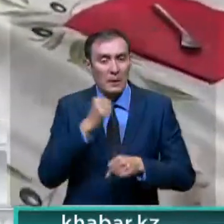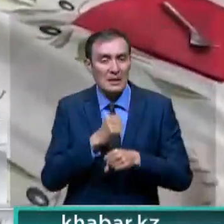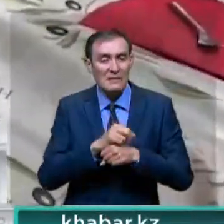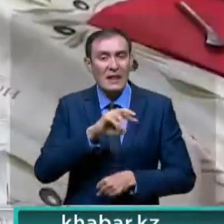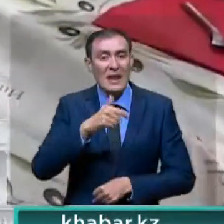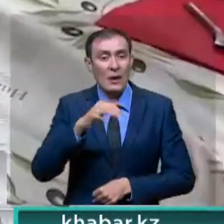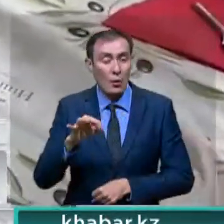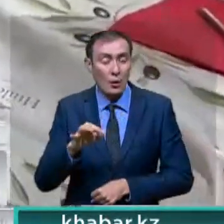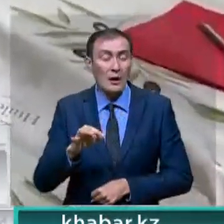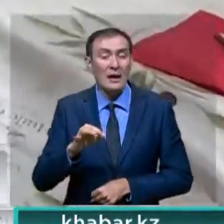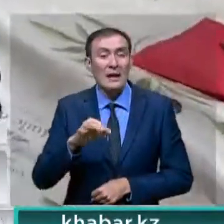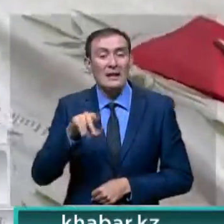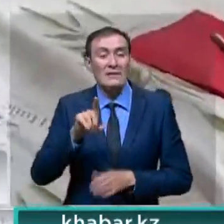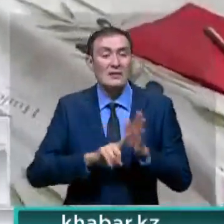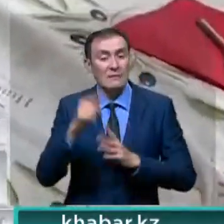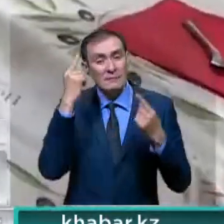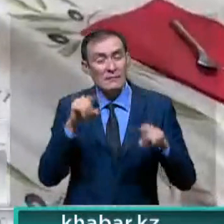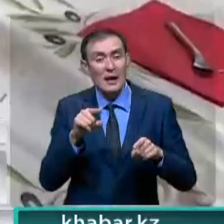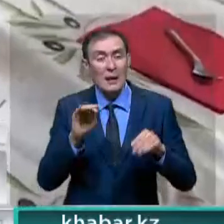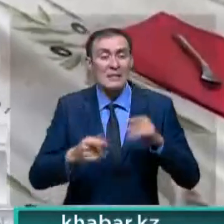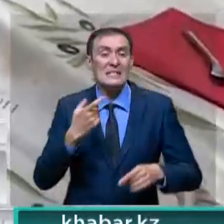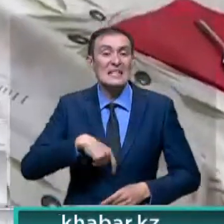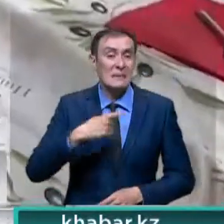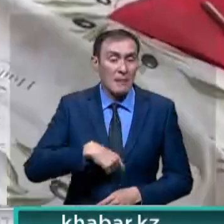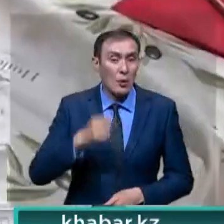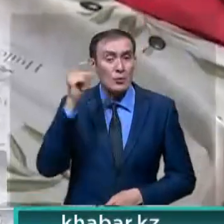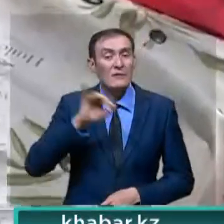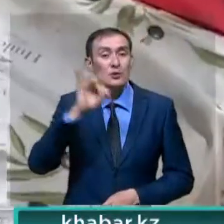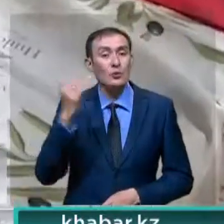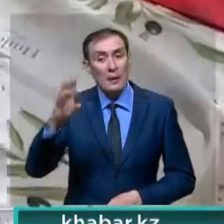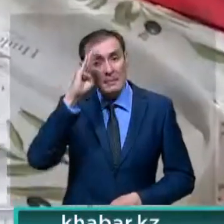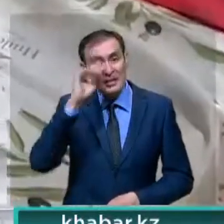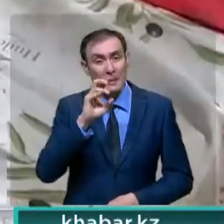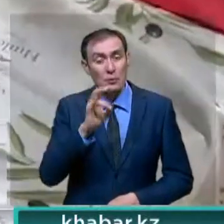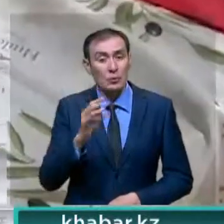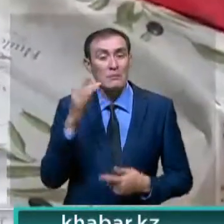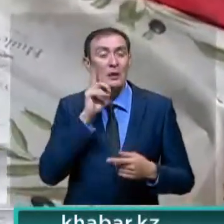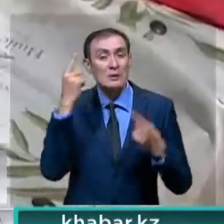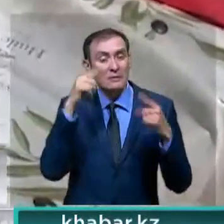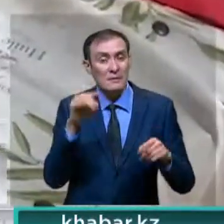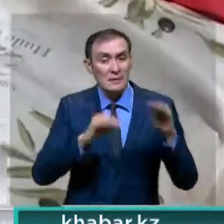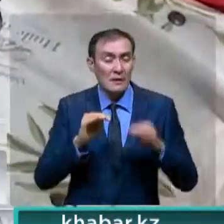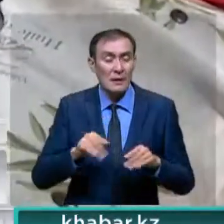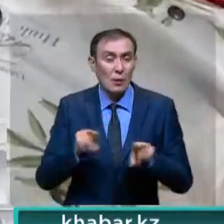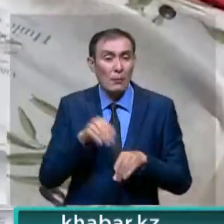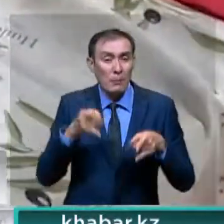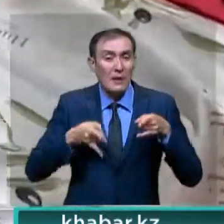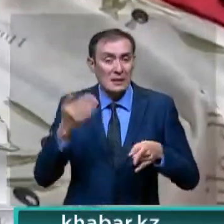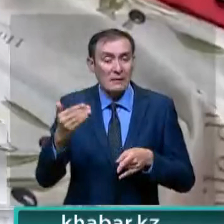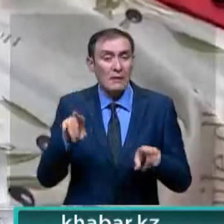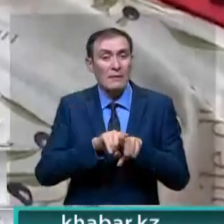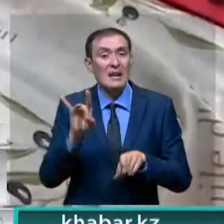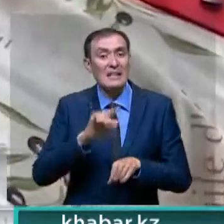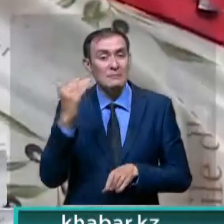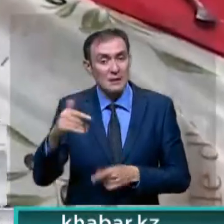Лего. Дэвид начинал с разработки аппаратов для себя. Узнав историю Бекнура, молодой изобретатель сконструировал протез по меркам